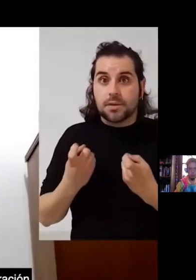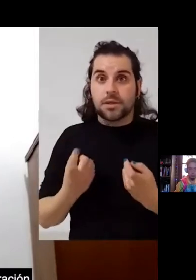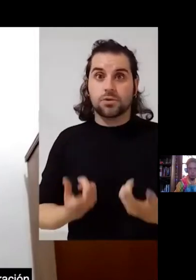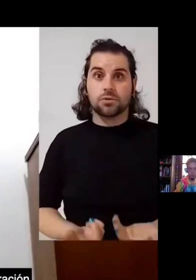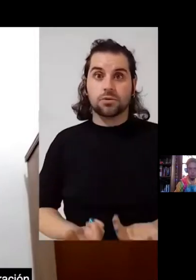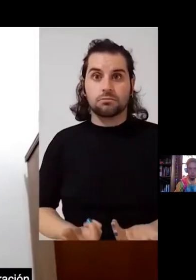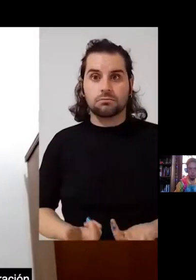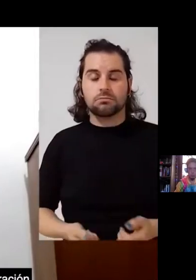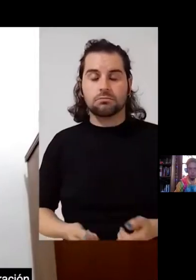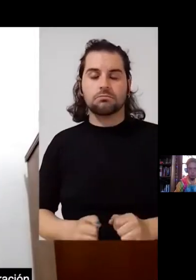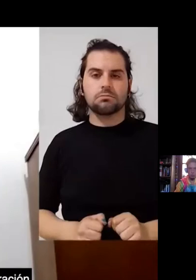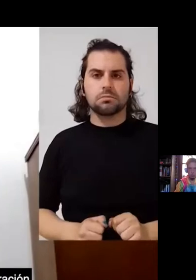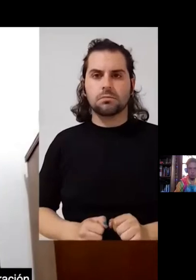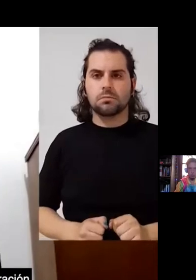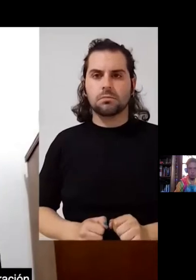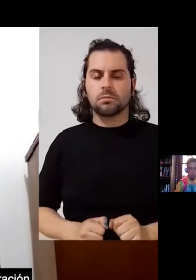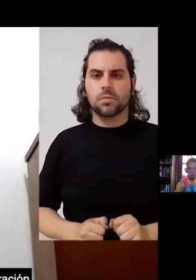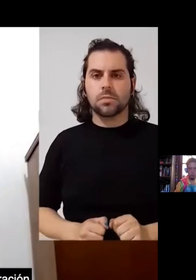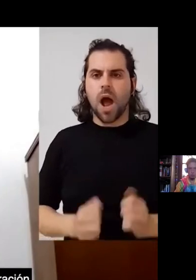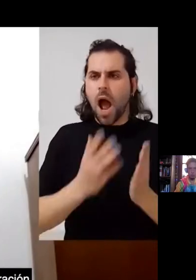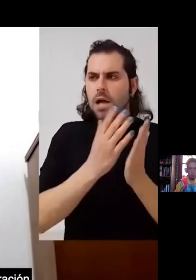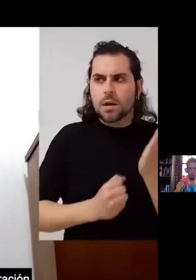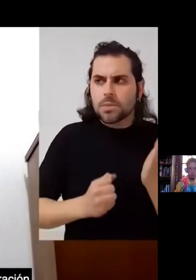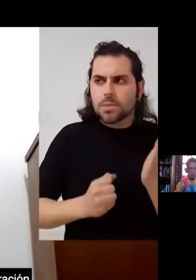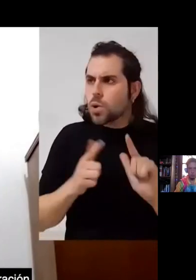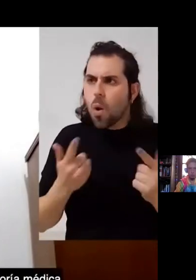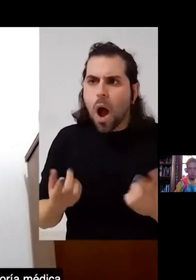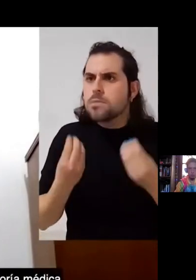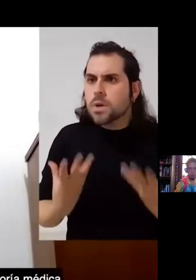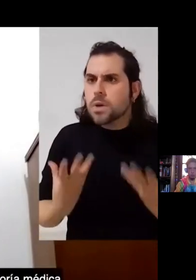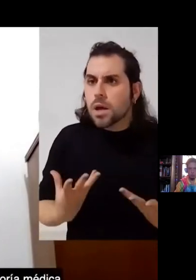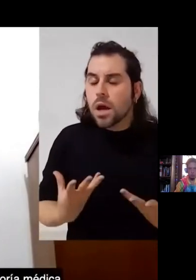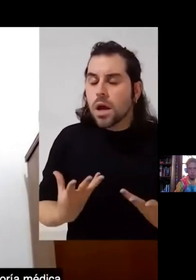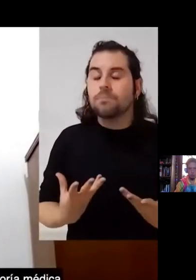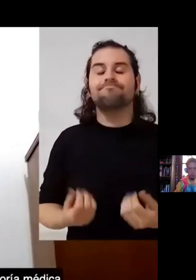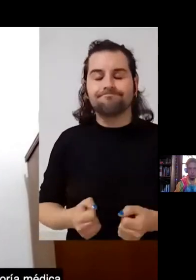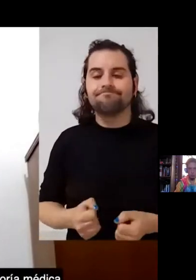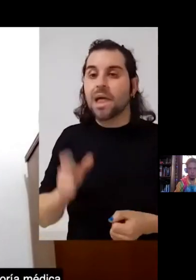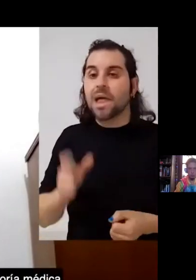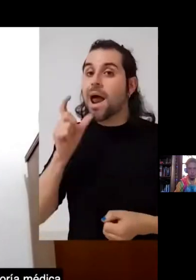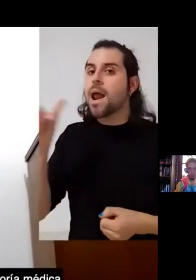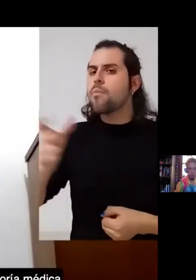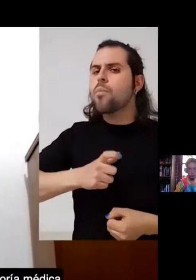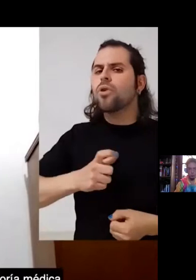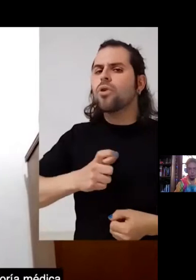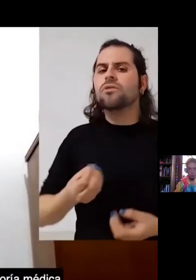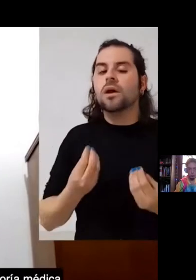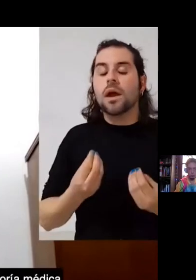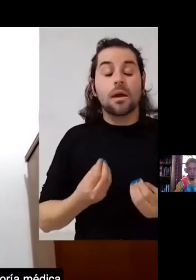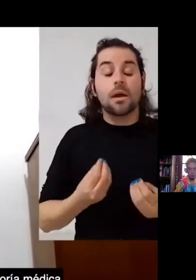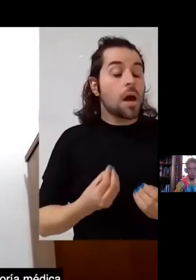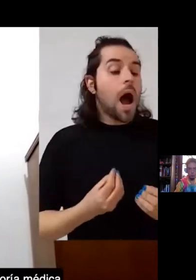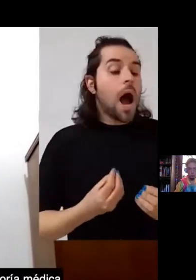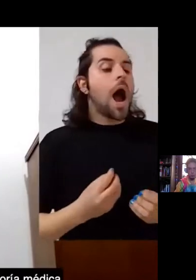de pourquoi en n'étant pas en train d'accepter mon opération. Et la réponse